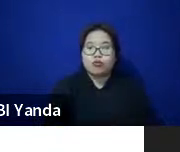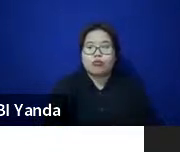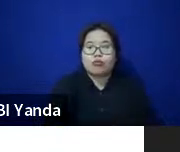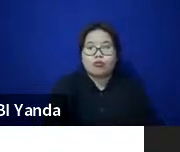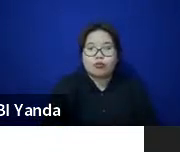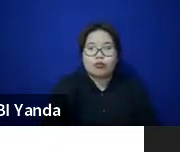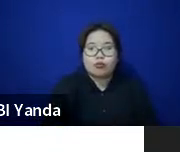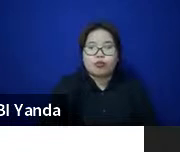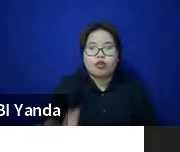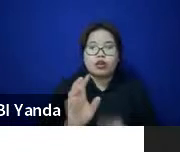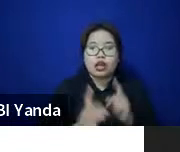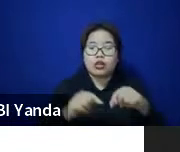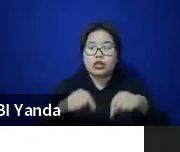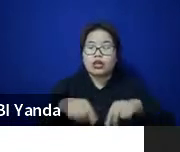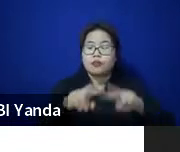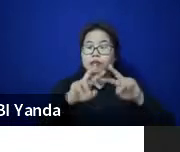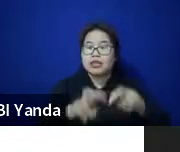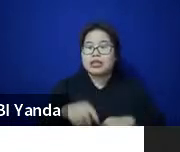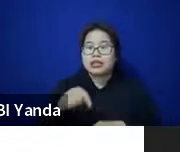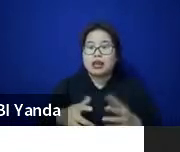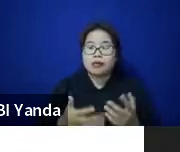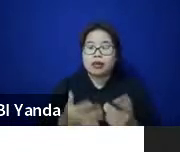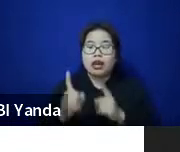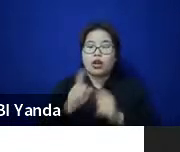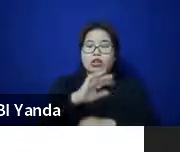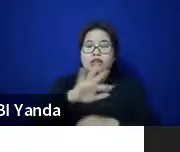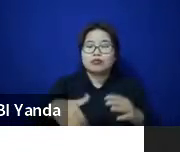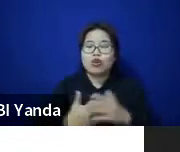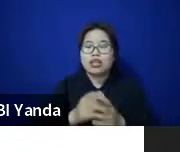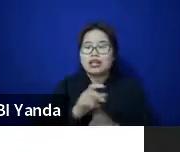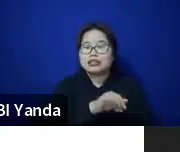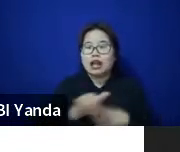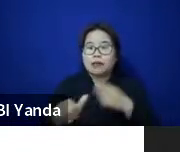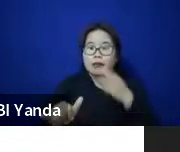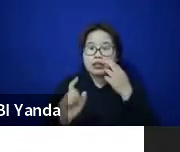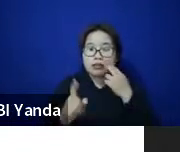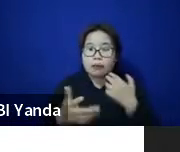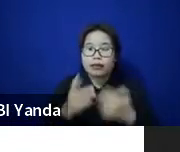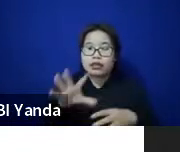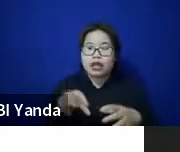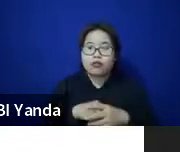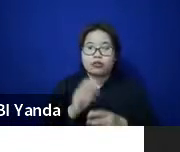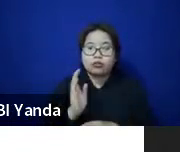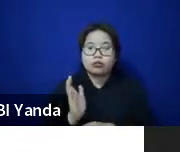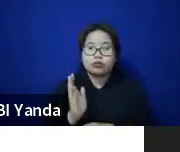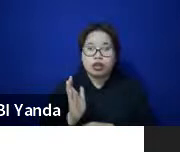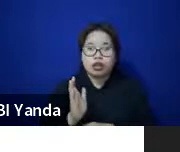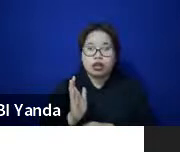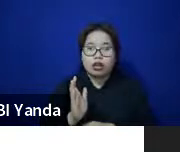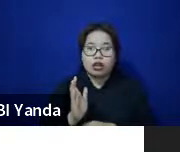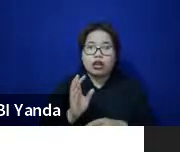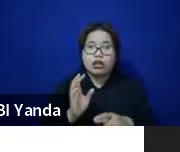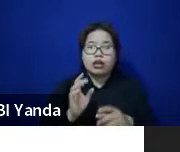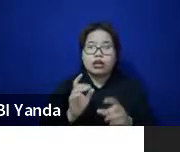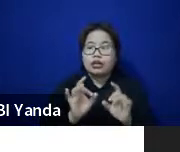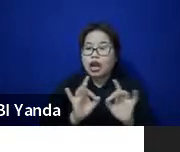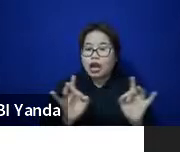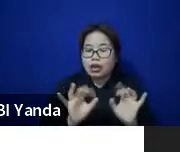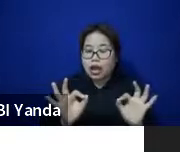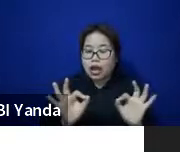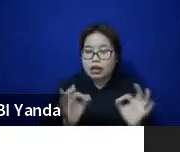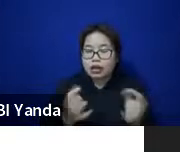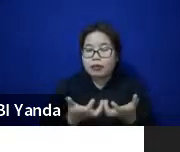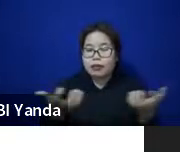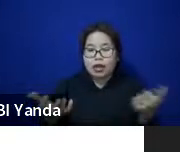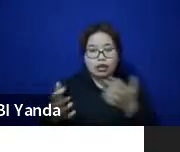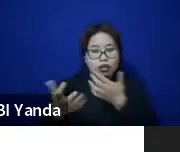dari penelitian ini adalah semuanya sebenarnya sama rata karena sudah di-cover dalam JKN, tidak ada perbedaan, which is